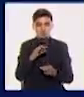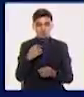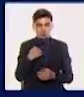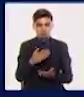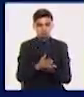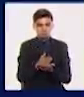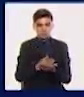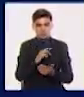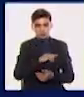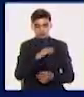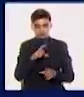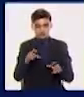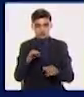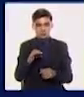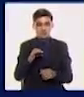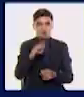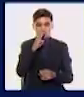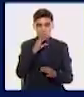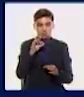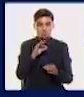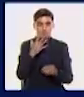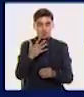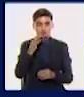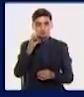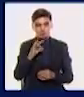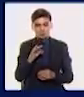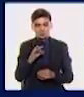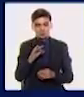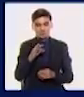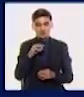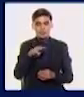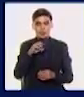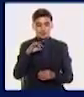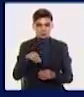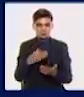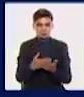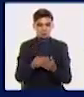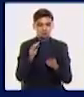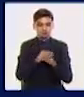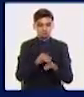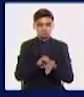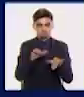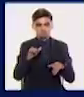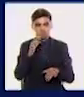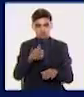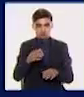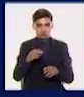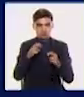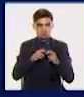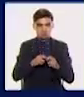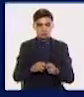қызметінің мамандарына еңбек ақыға 5 айлық есептік көрсеткіштен бастап үстемақы төлеу